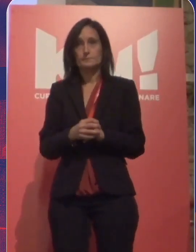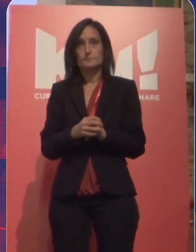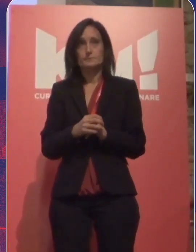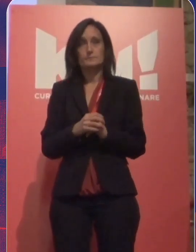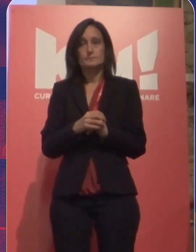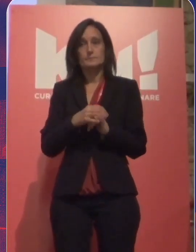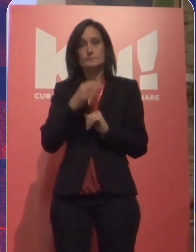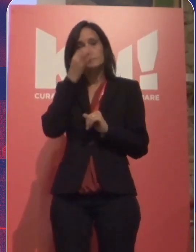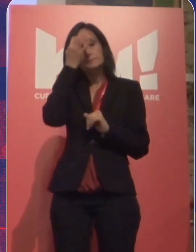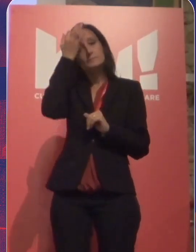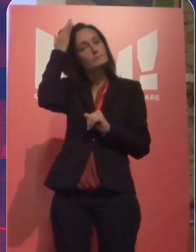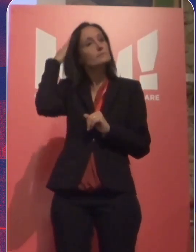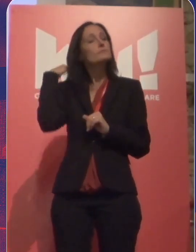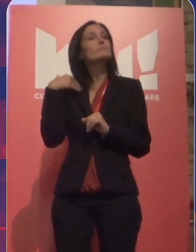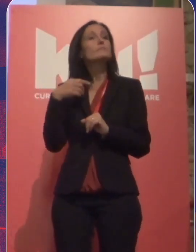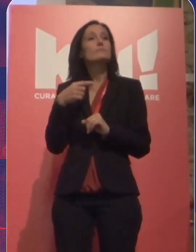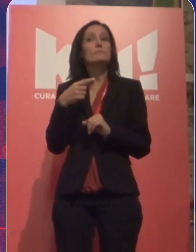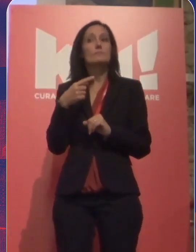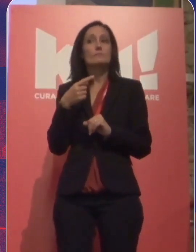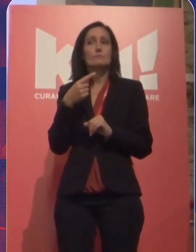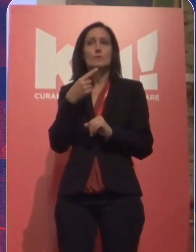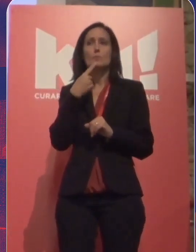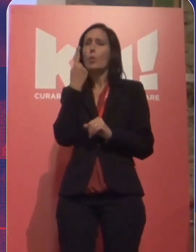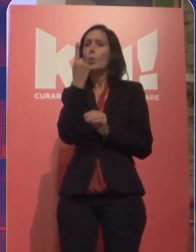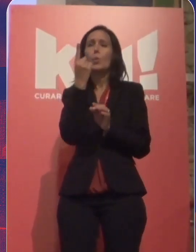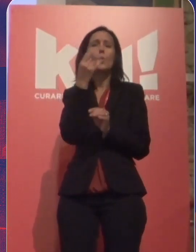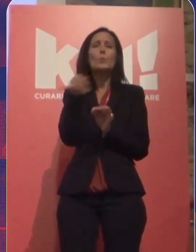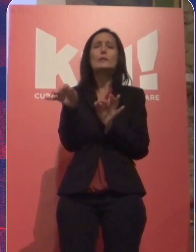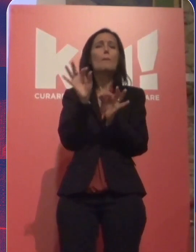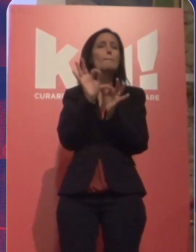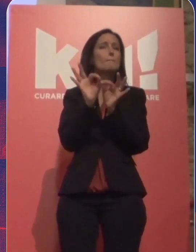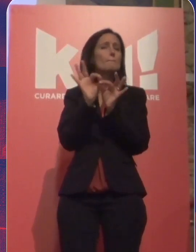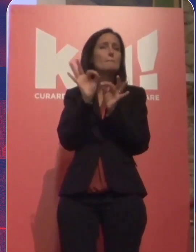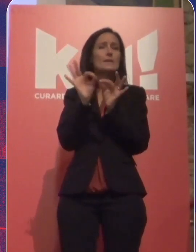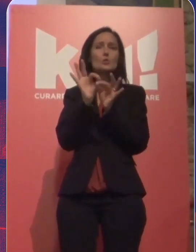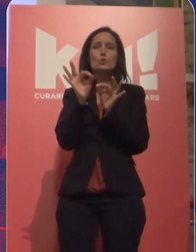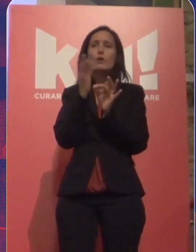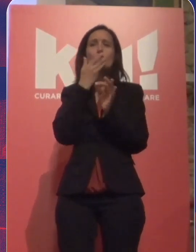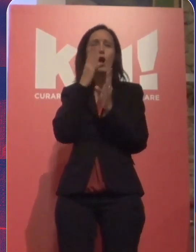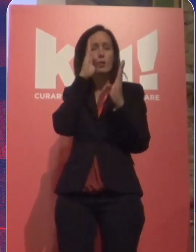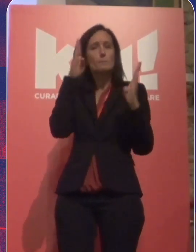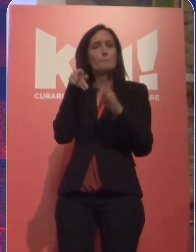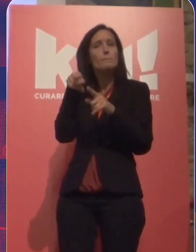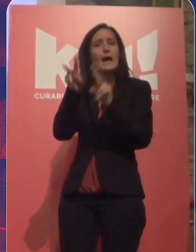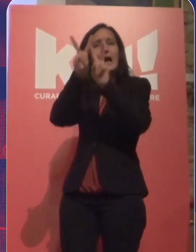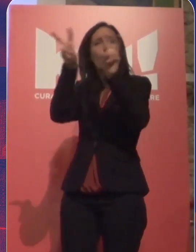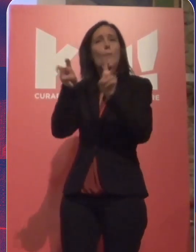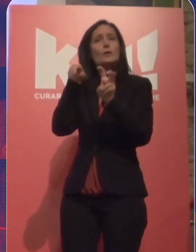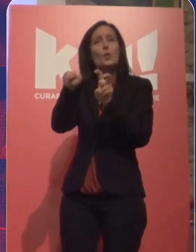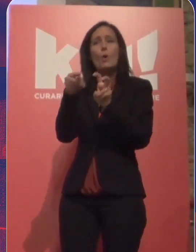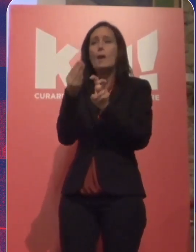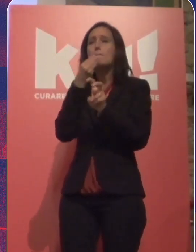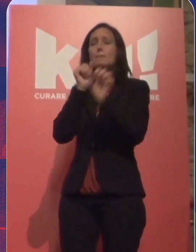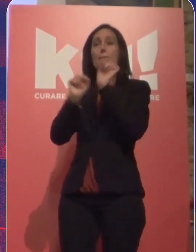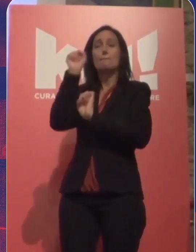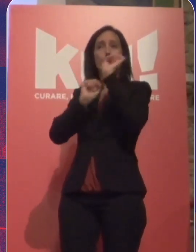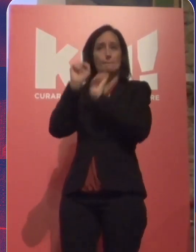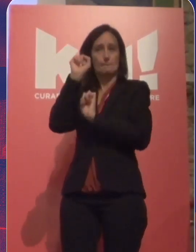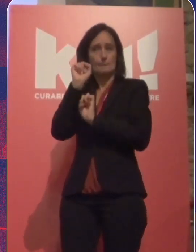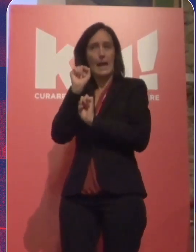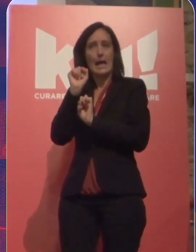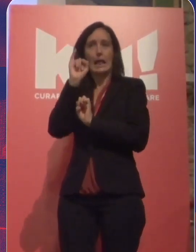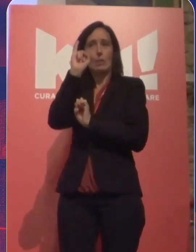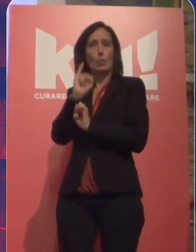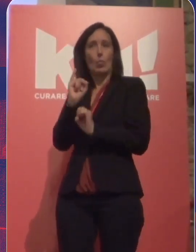concludo veramente ancora un momento sulla posposizione anoressica in questo tempo